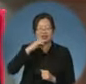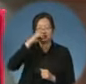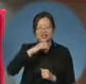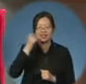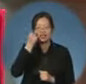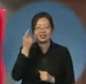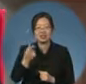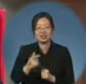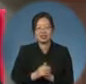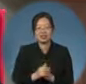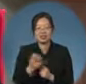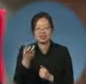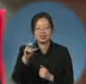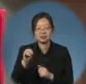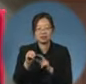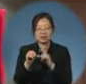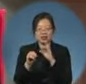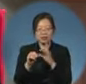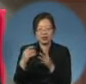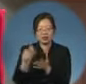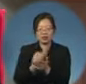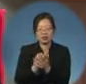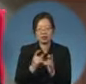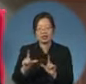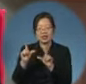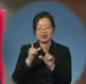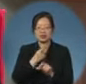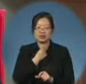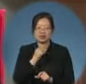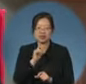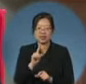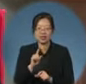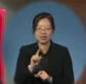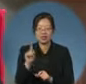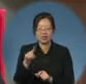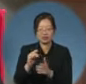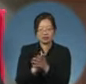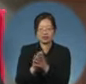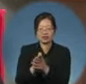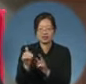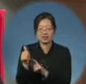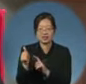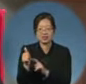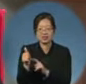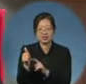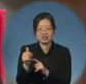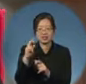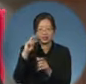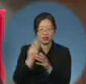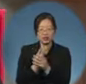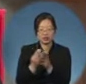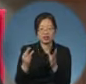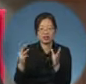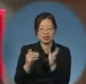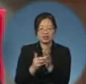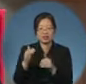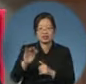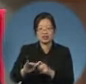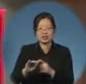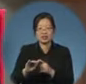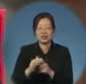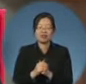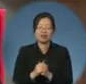한 달에 70만원 만 벌고 살겠다 그렇게 해서 어떤 친구는 뭐 석사 까지한 친군데 그